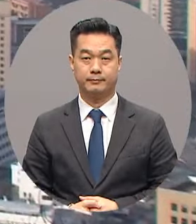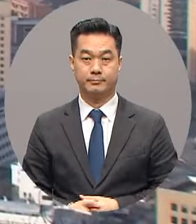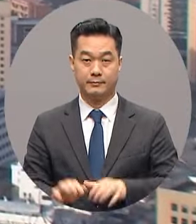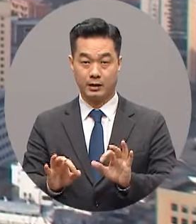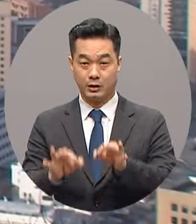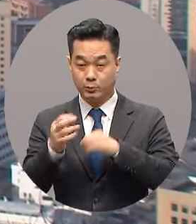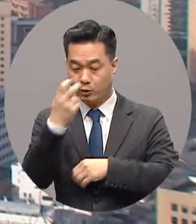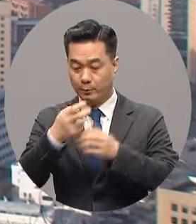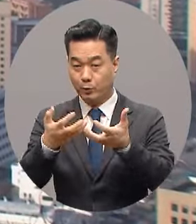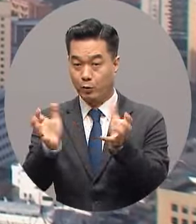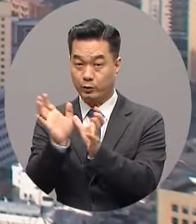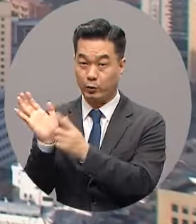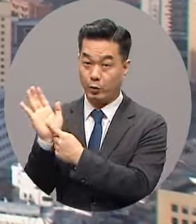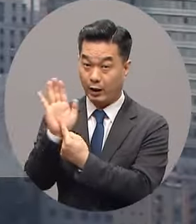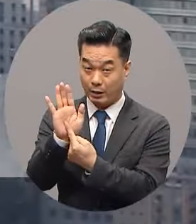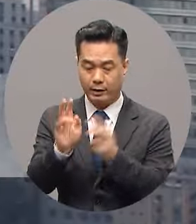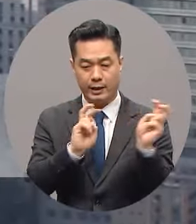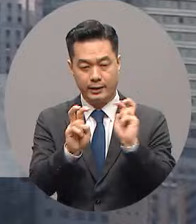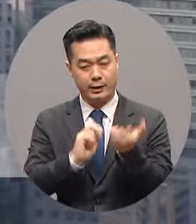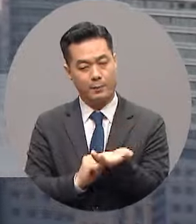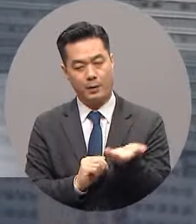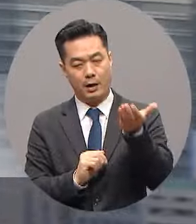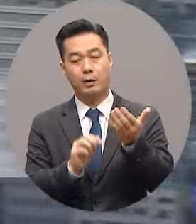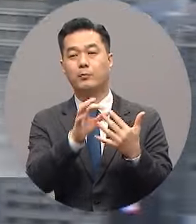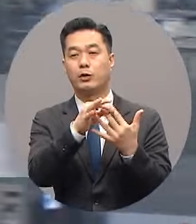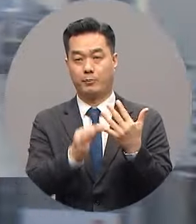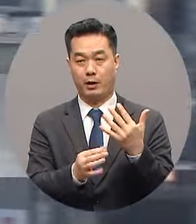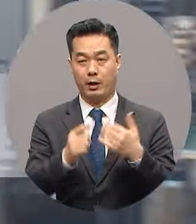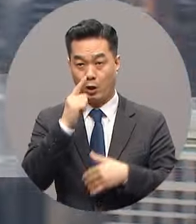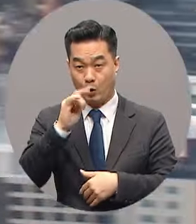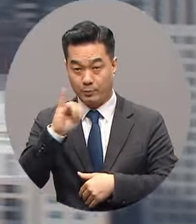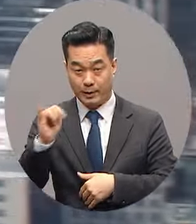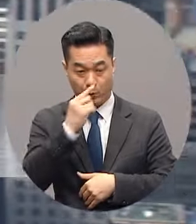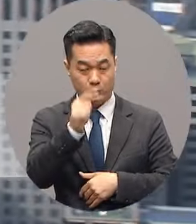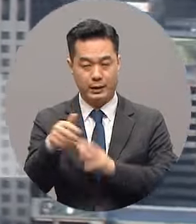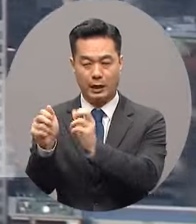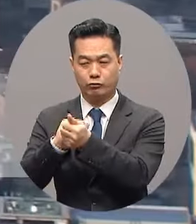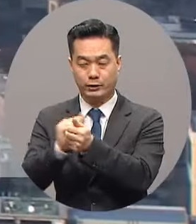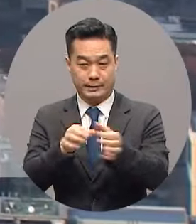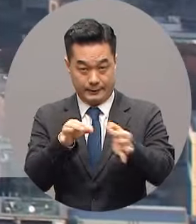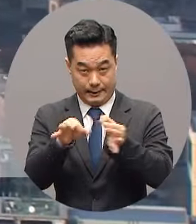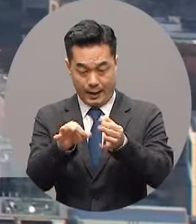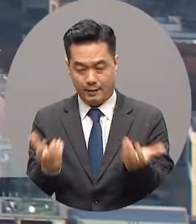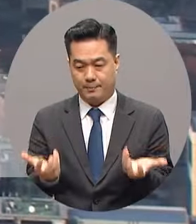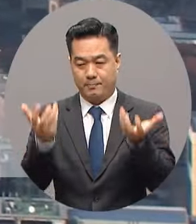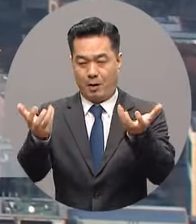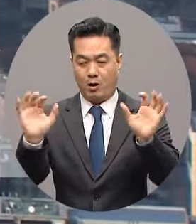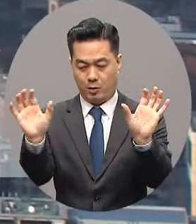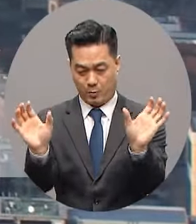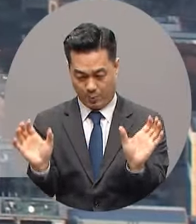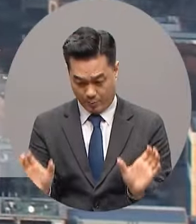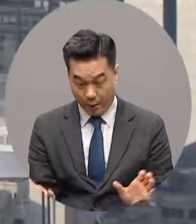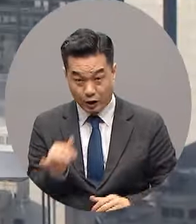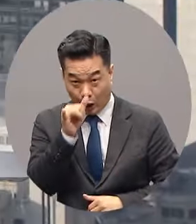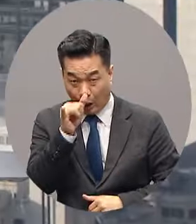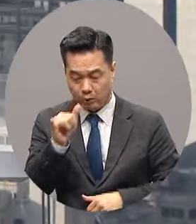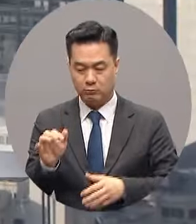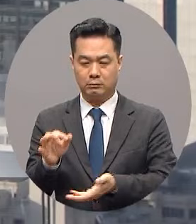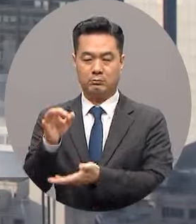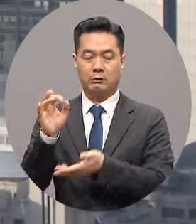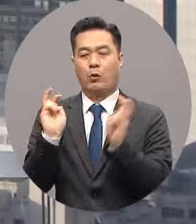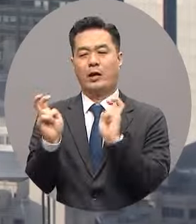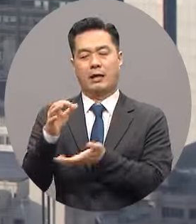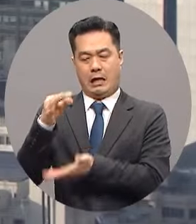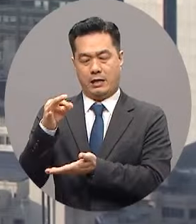금융당국이 공개한 기업 밸류업 프로그램은 코스피와 코스닥 시장에서 상장된 국내 기업들이 기업 가치 재고